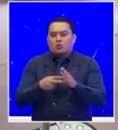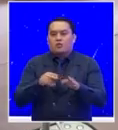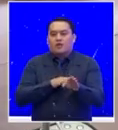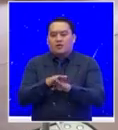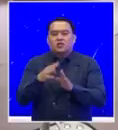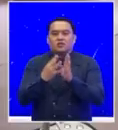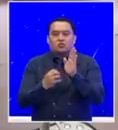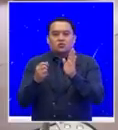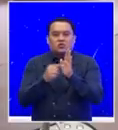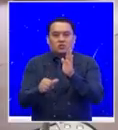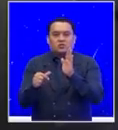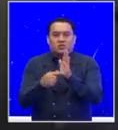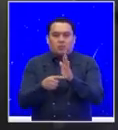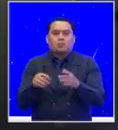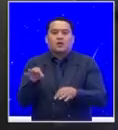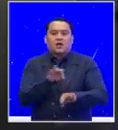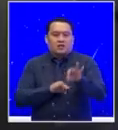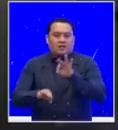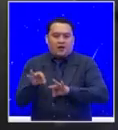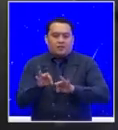реализовать 977 проектов.